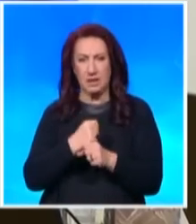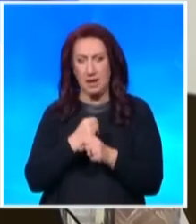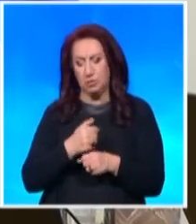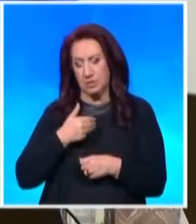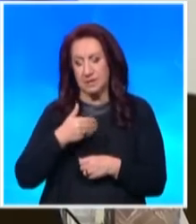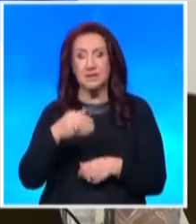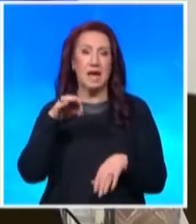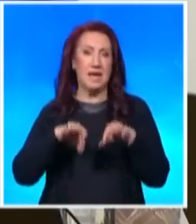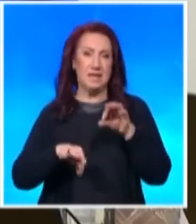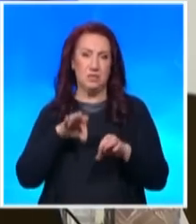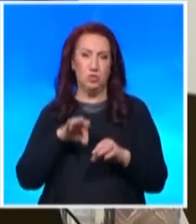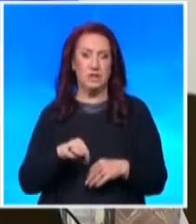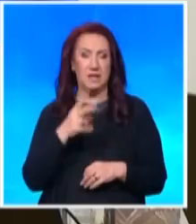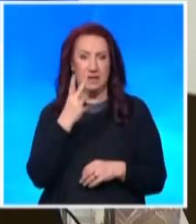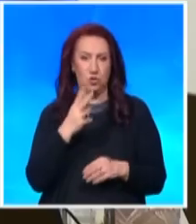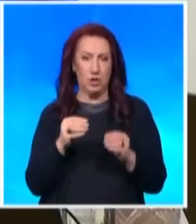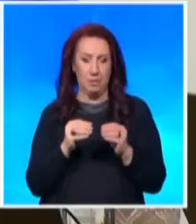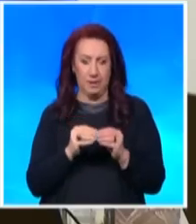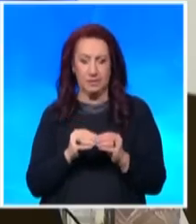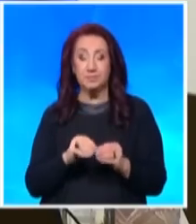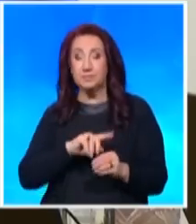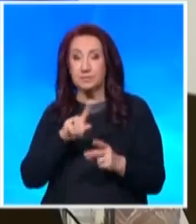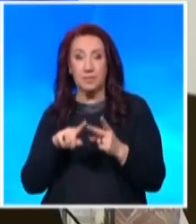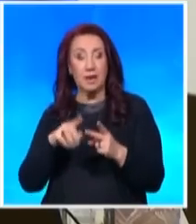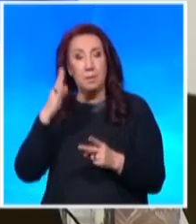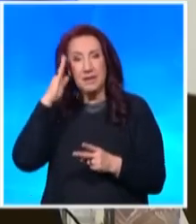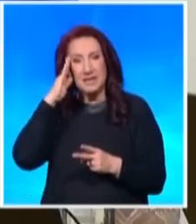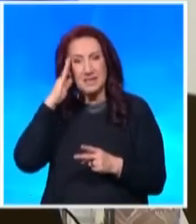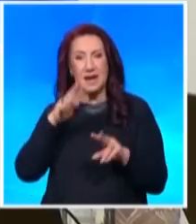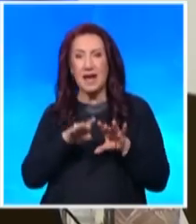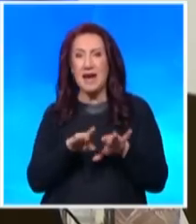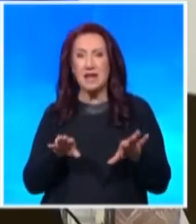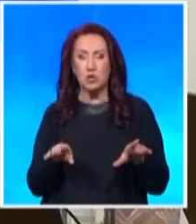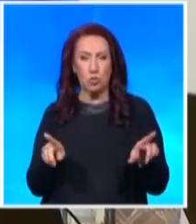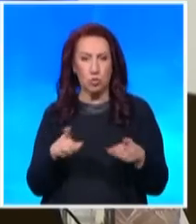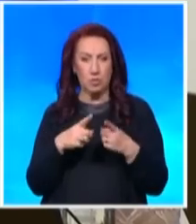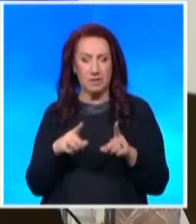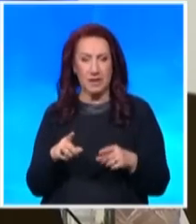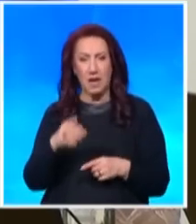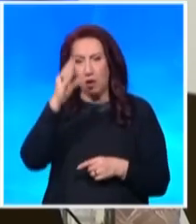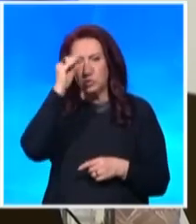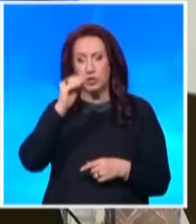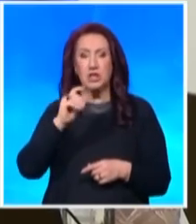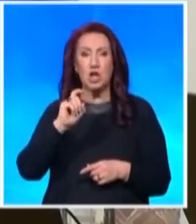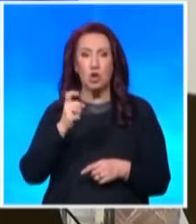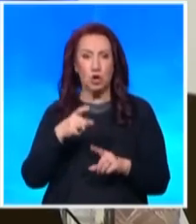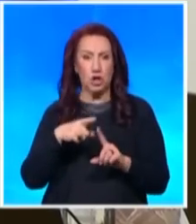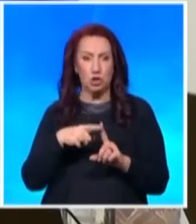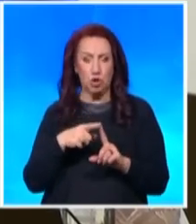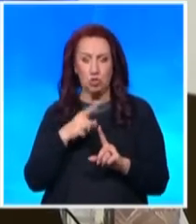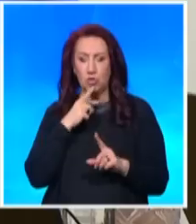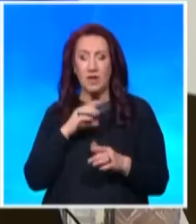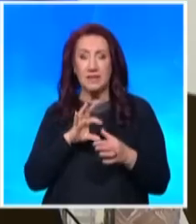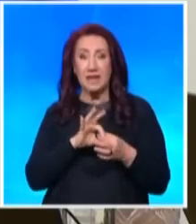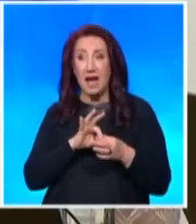април, а министърът на електронното управление господин Георги Тодоров да координира възложените